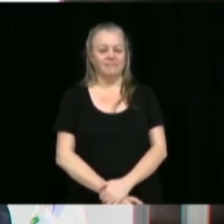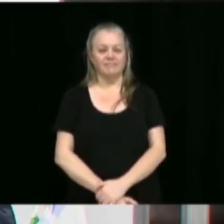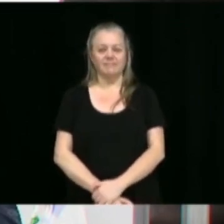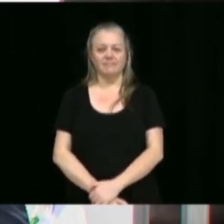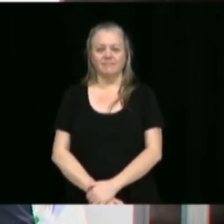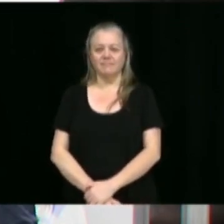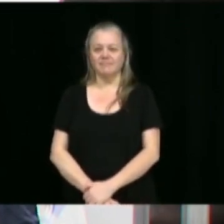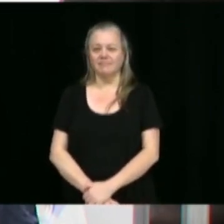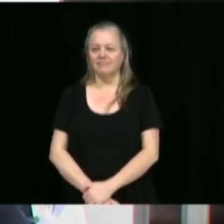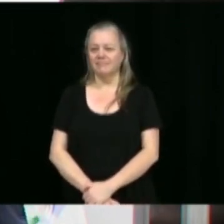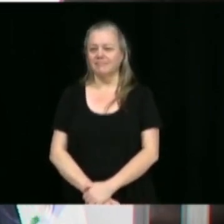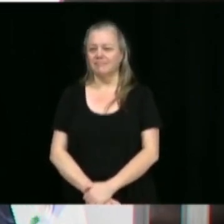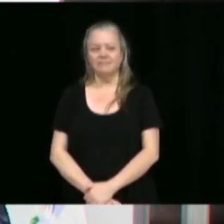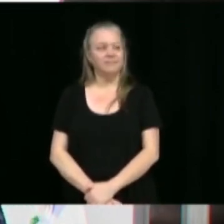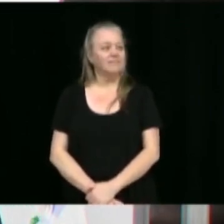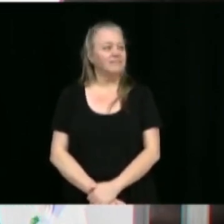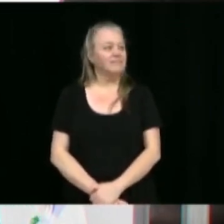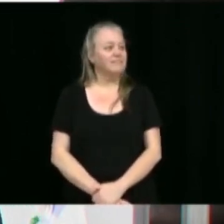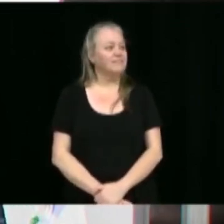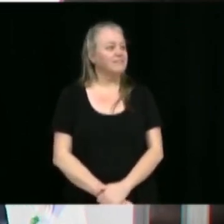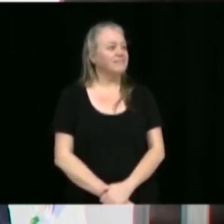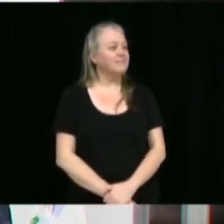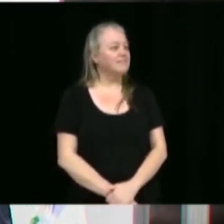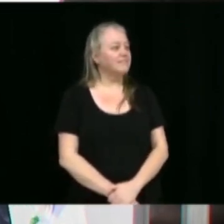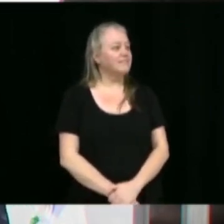Ben ouais, les grands, on est toujours en arrière.